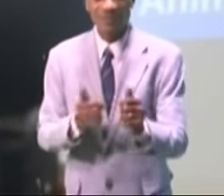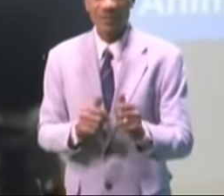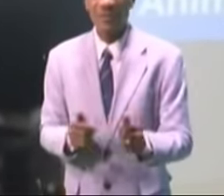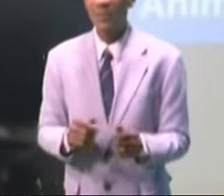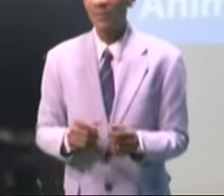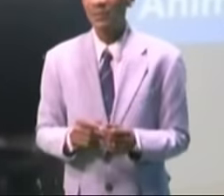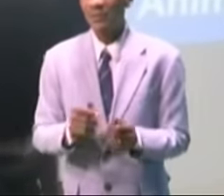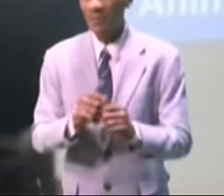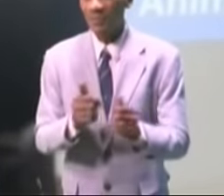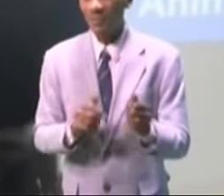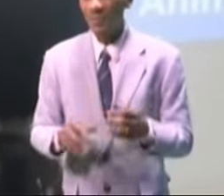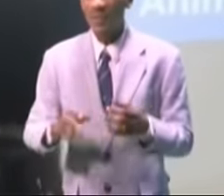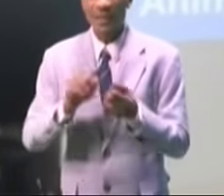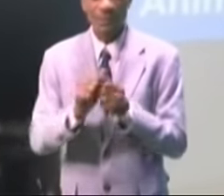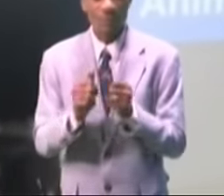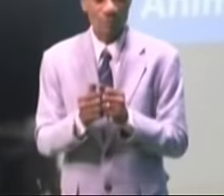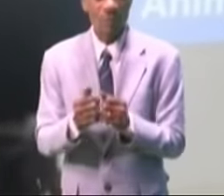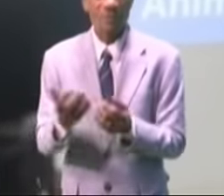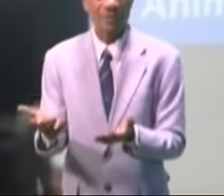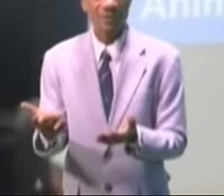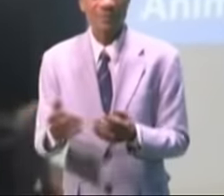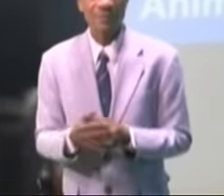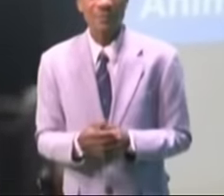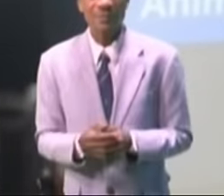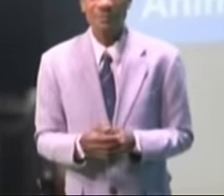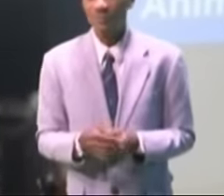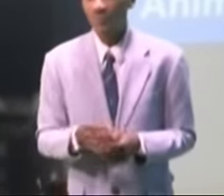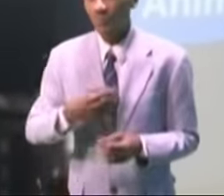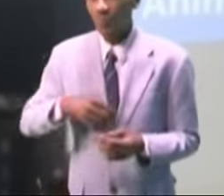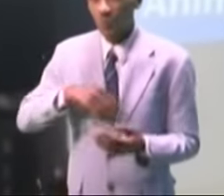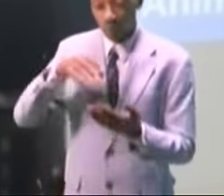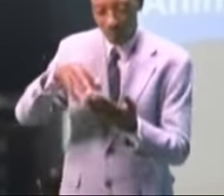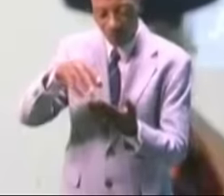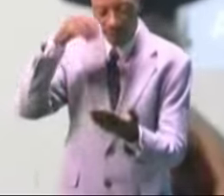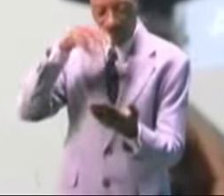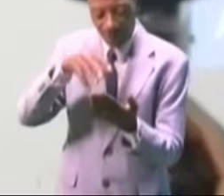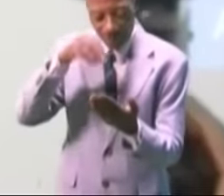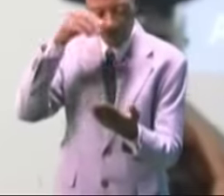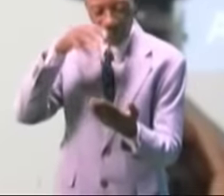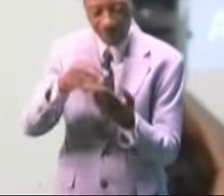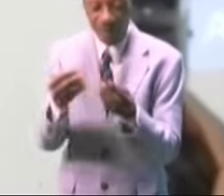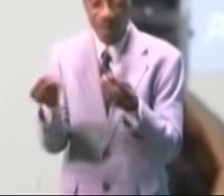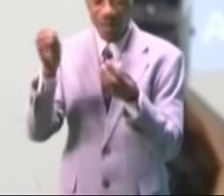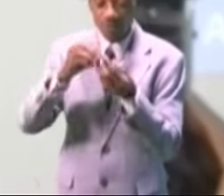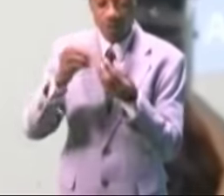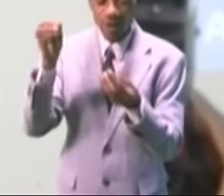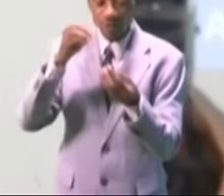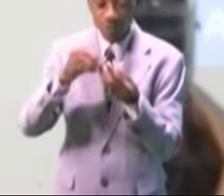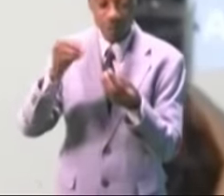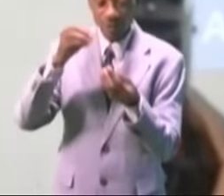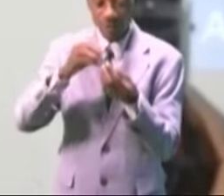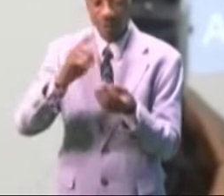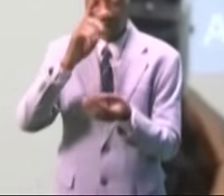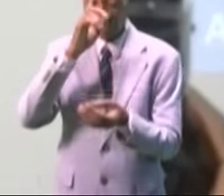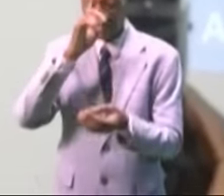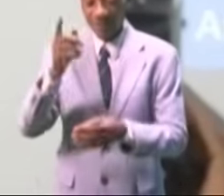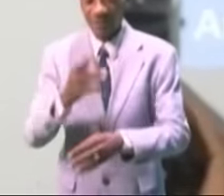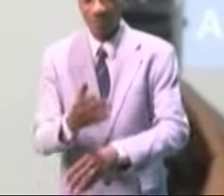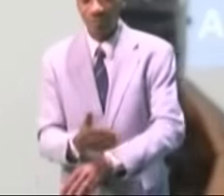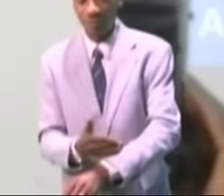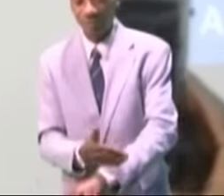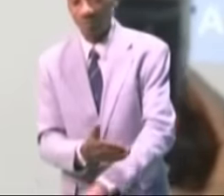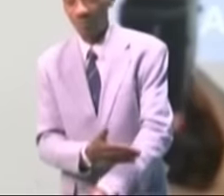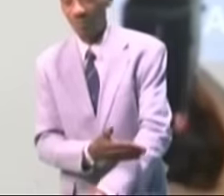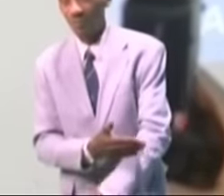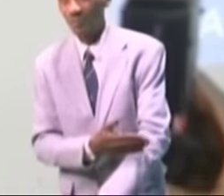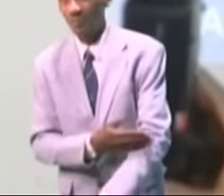vraiment d'enrichir notre connaissance dans le domaine de prévention des incendies. Il faudra que notre population puisse savoir comment elle doit se